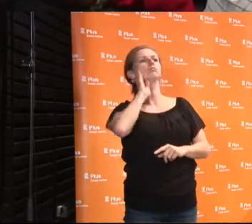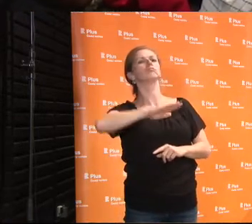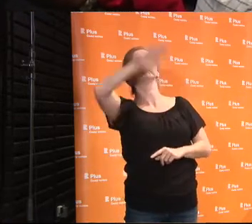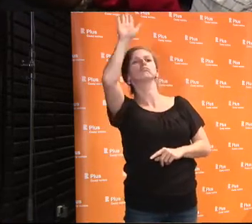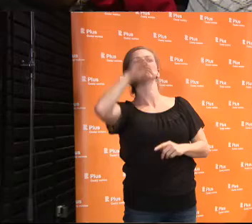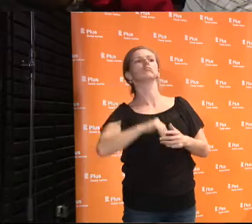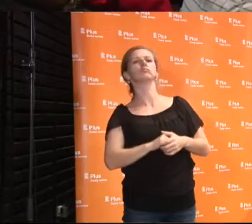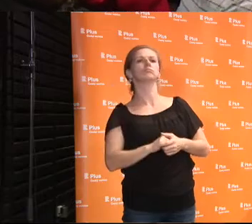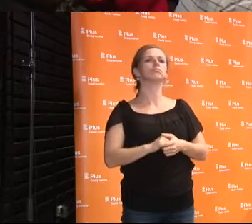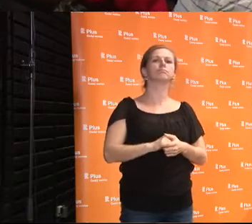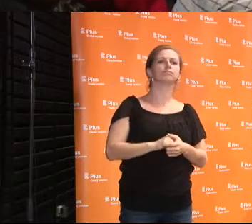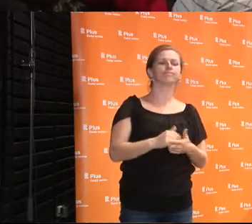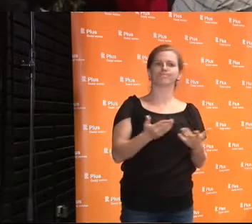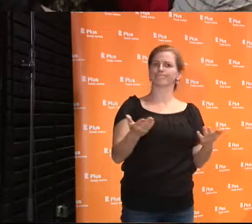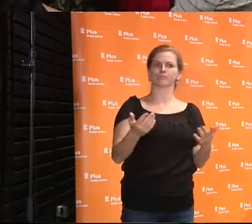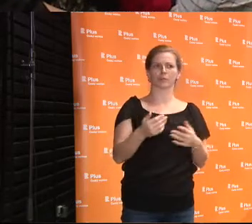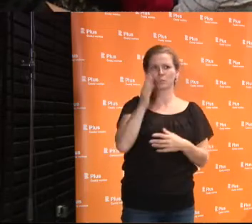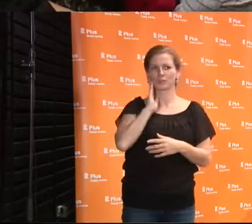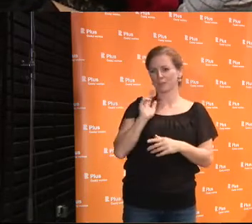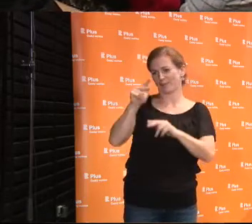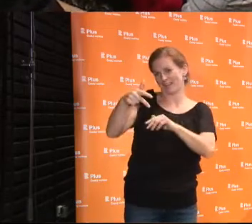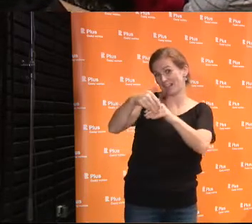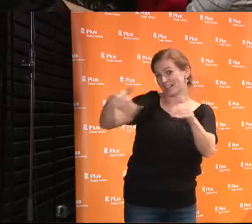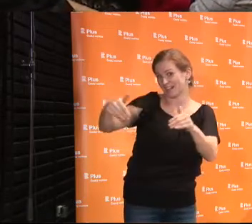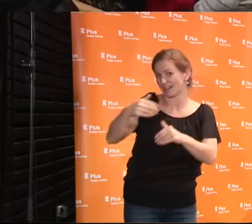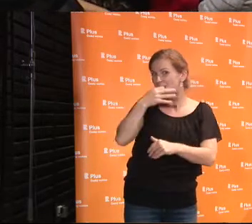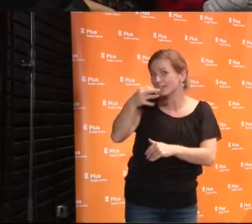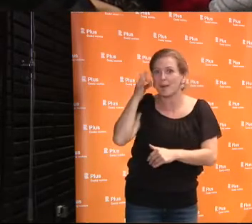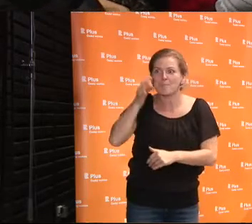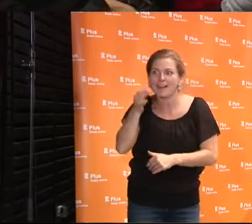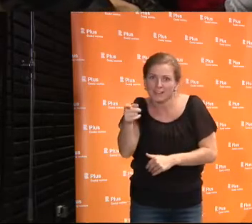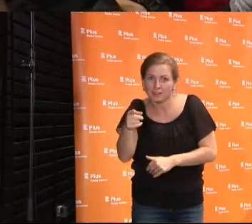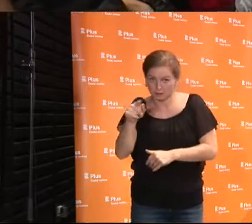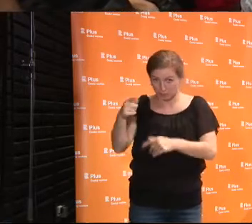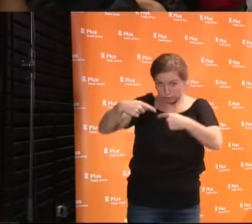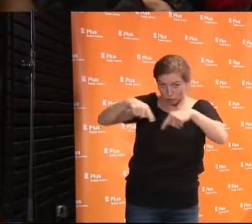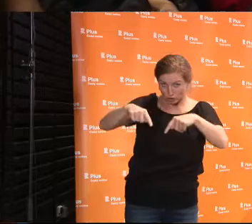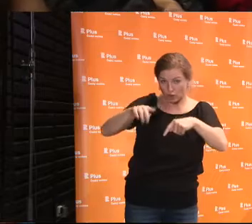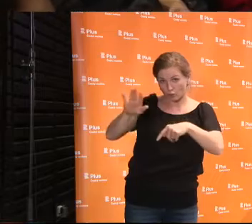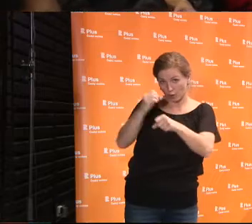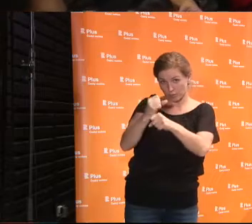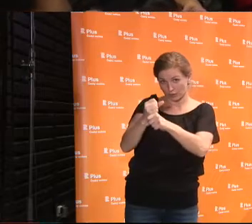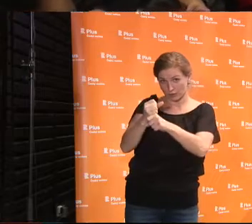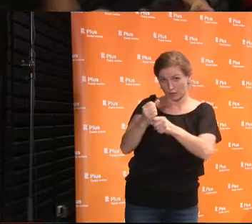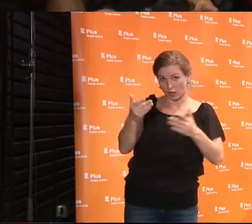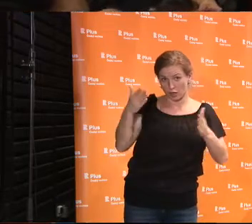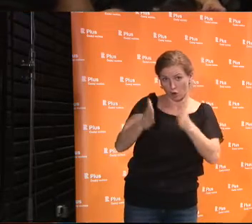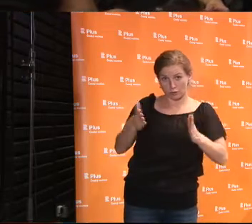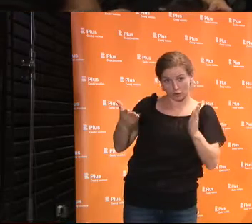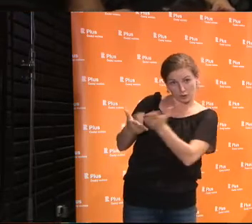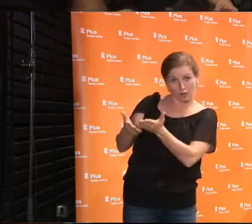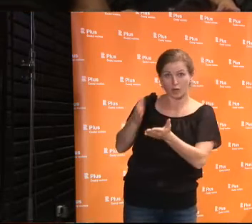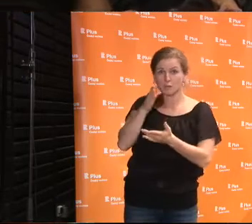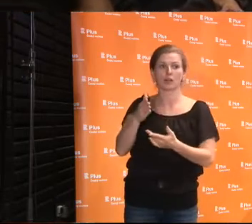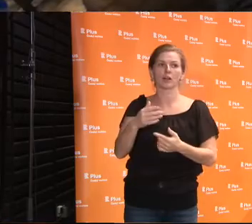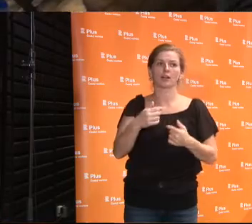změnil názor? Já se zeptám, zvolím madam tady ve třetí řadě, jestli vy se bojíte, že budete nahrazena robotem ve vaší práci. Já jsem teda v té